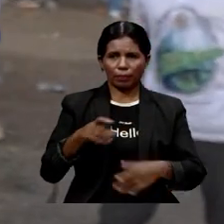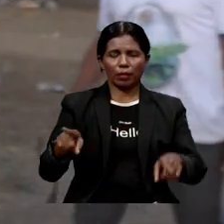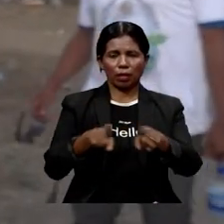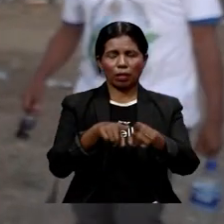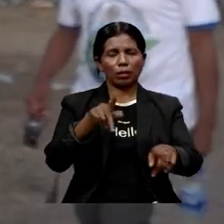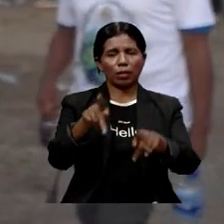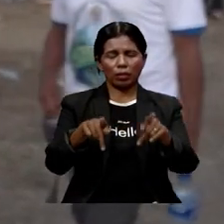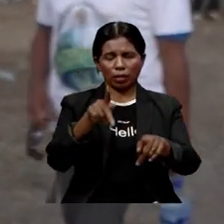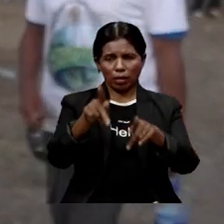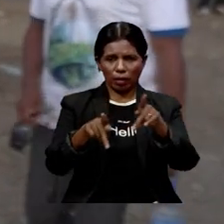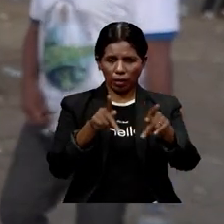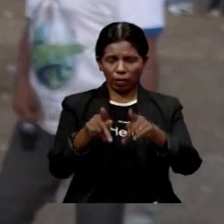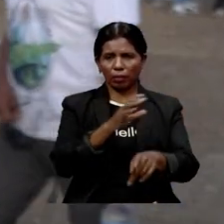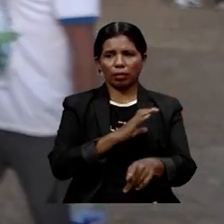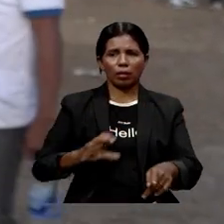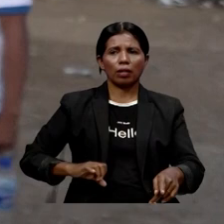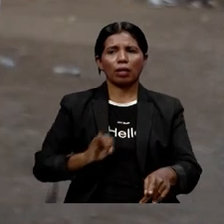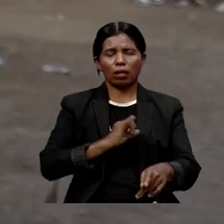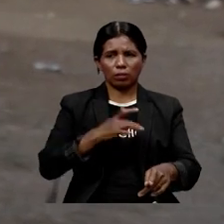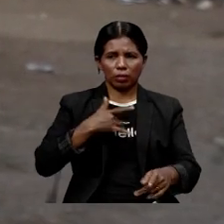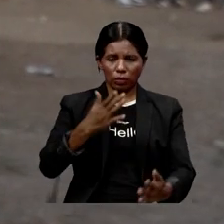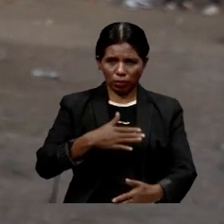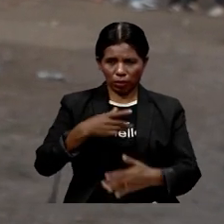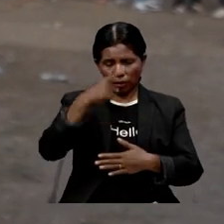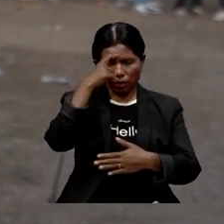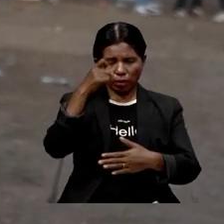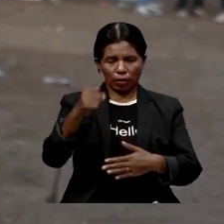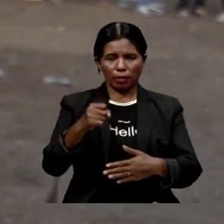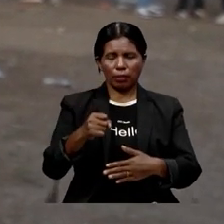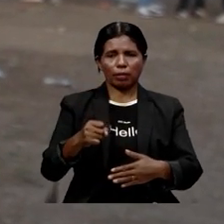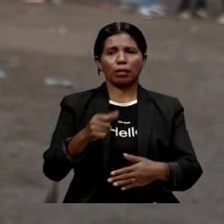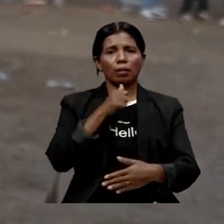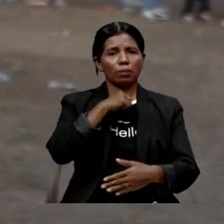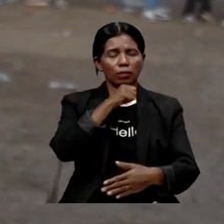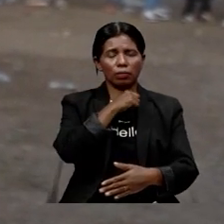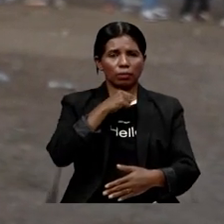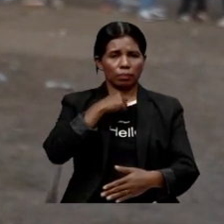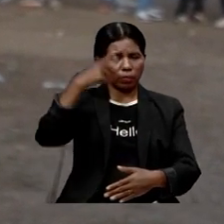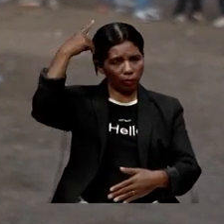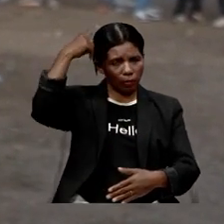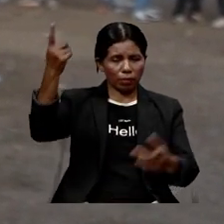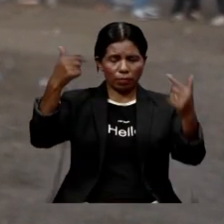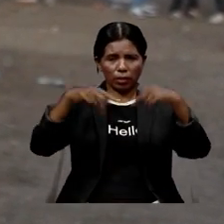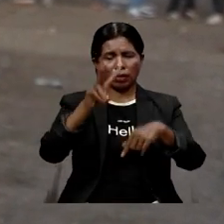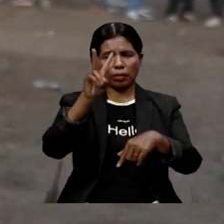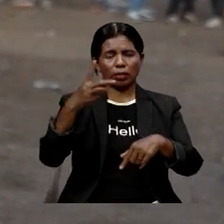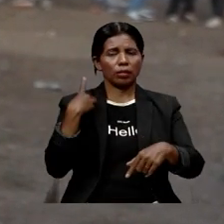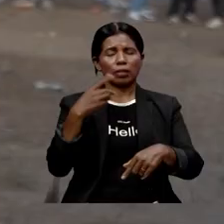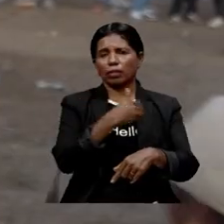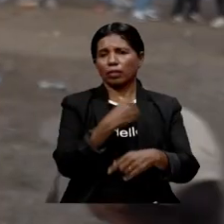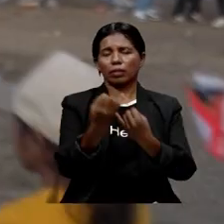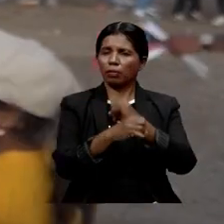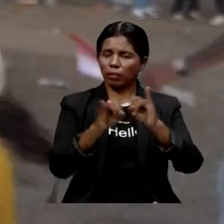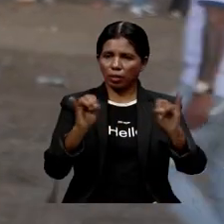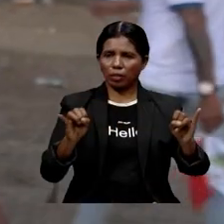serani hau contenti tamba santo padre mai da largo na bene e a sirau ita sirau kukunan mai